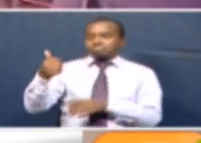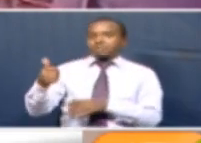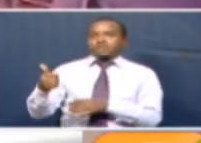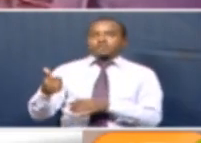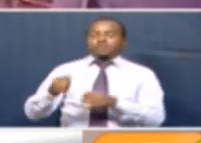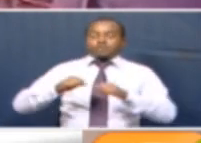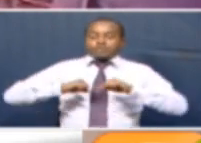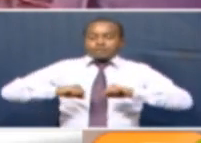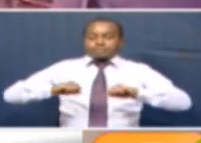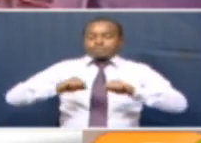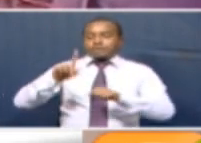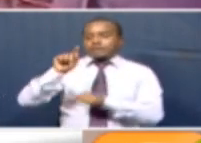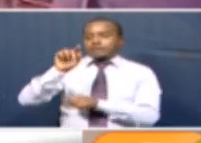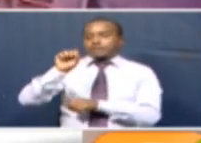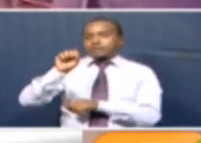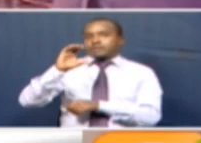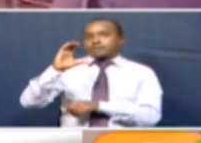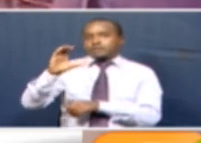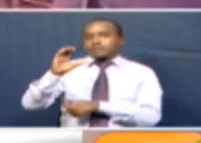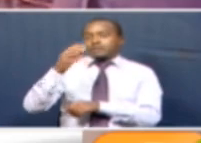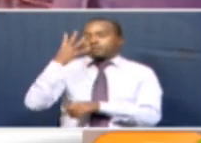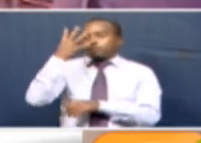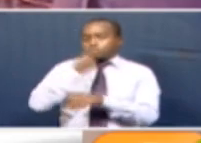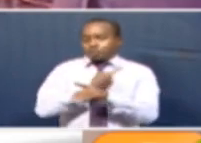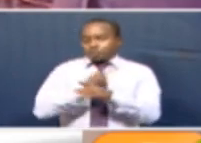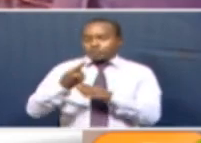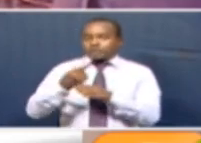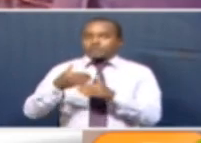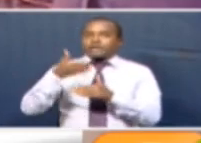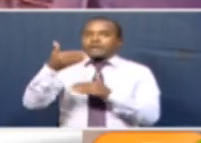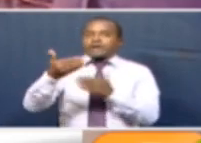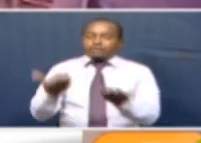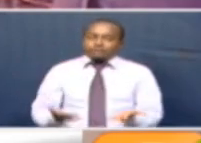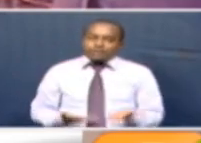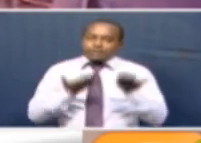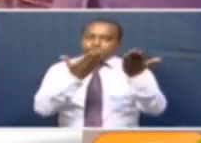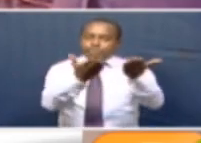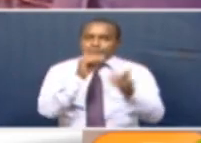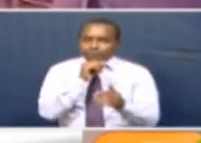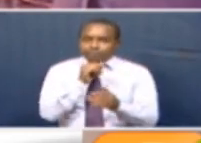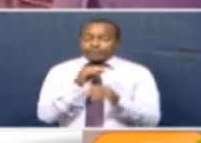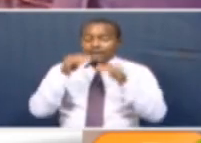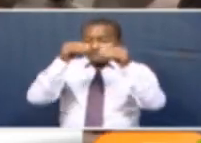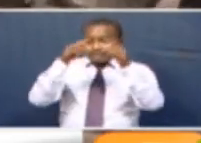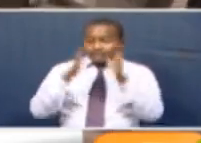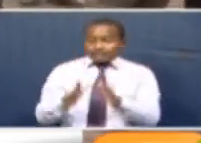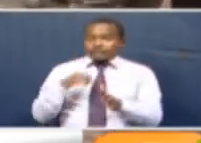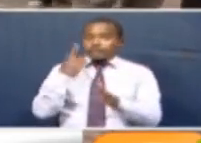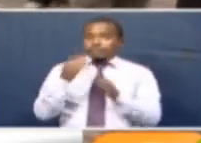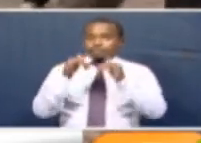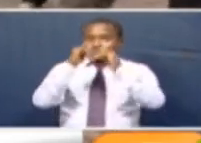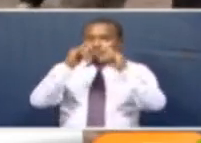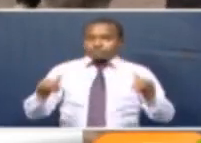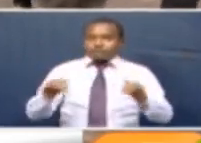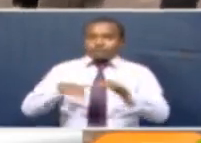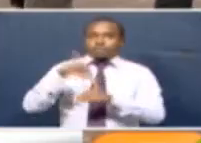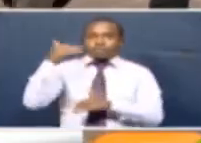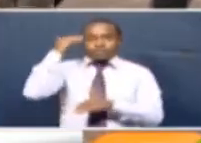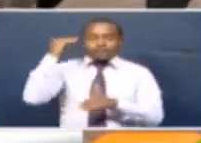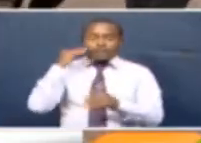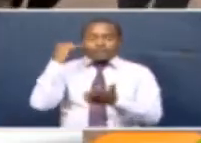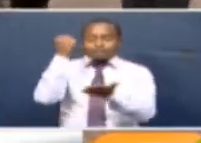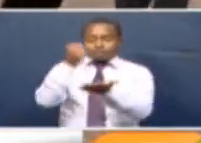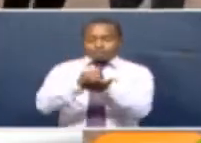tume ya kuajiri walimu TSC wiki nne baada ya kuwasilisha lalama zao. Walimu hao ambao wamekita kambi nje ya makao makuu ya